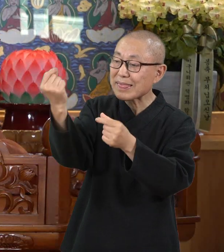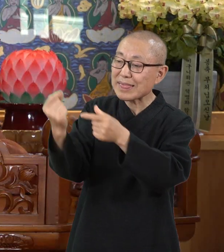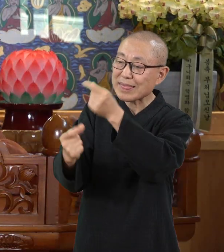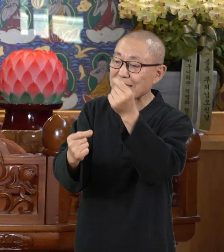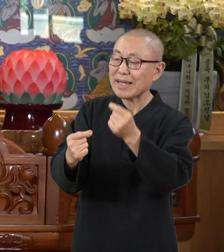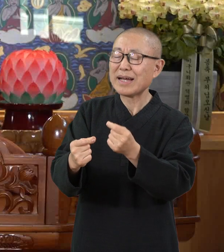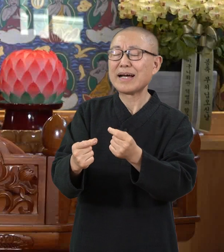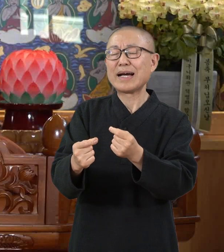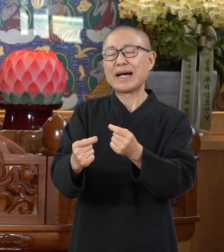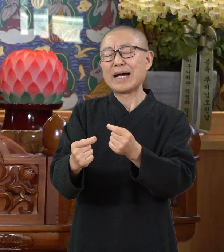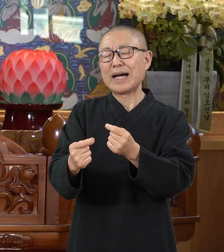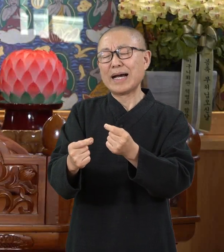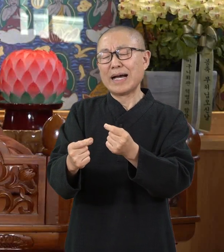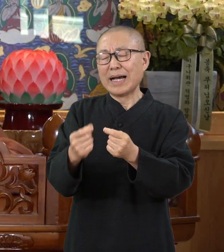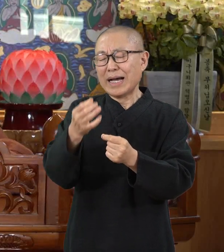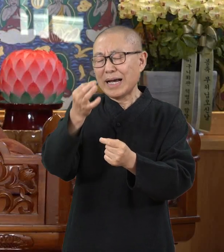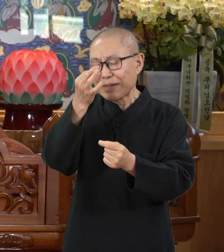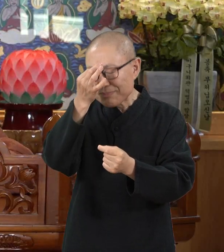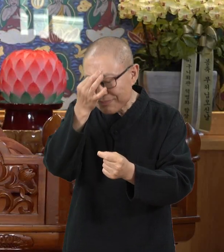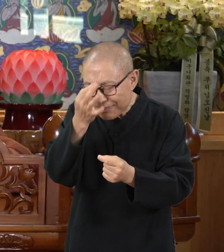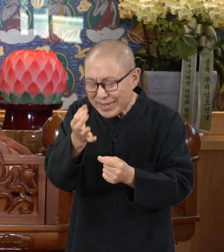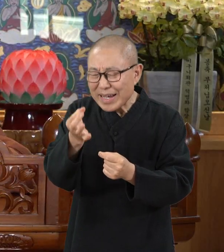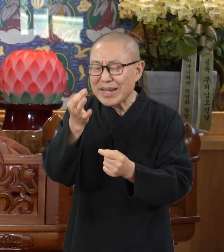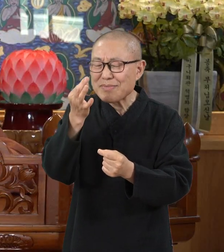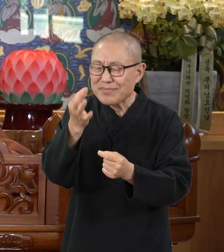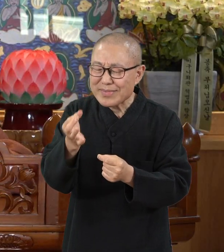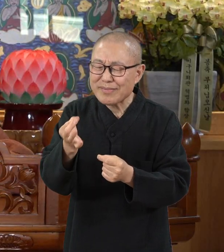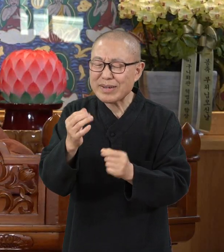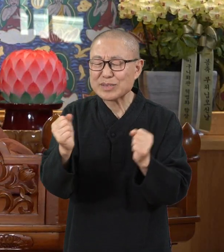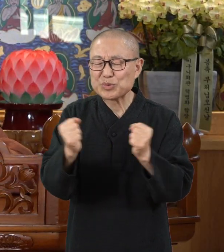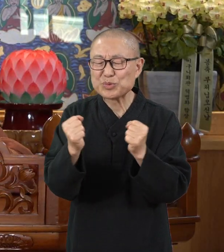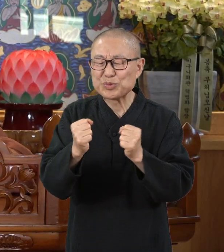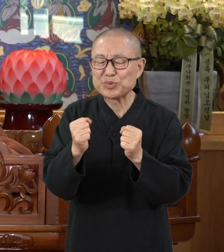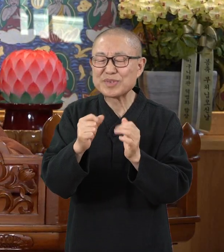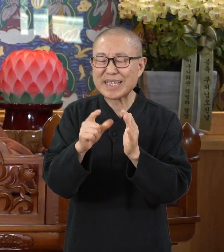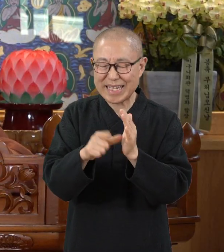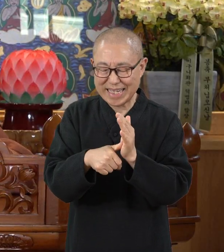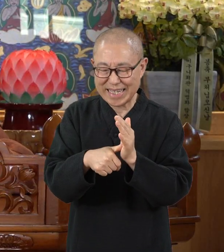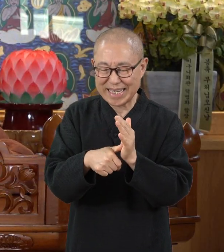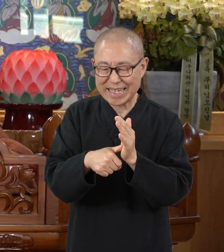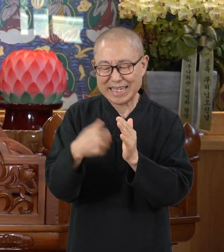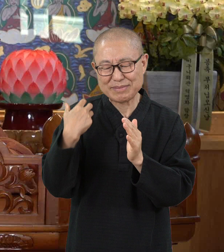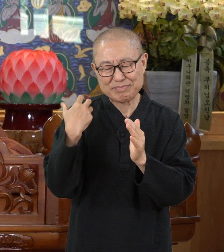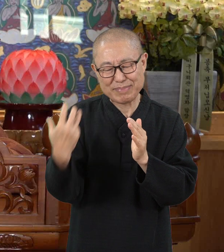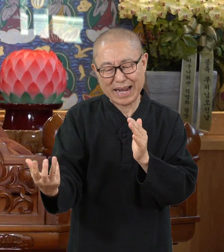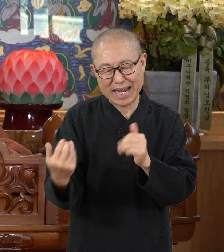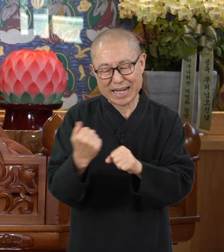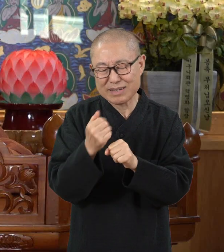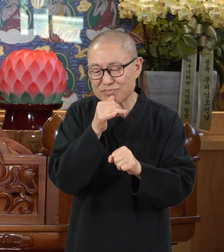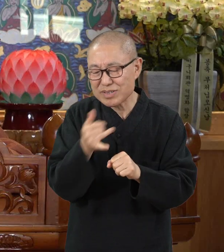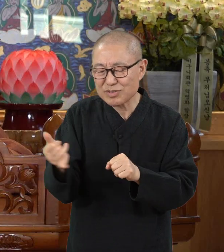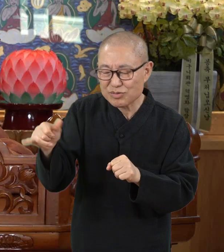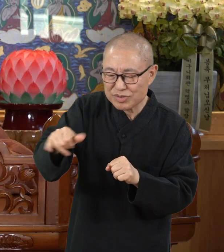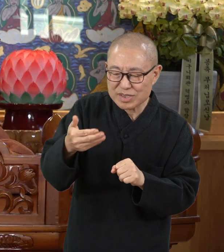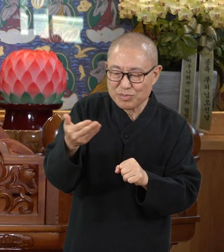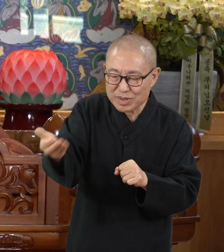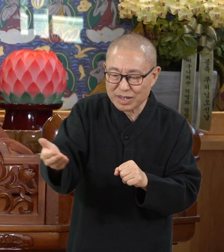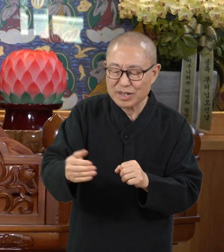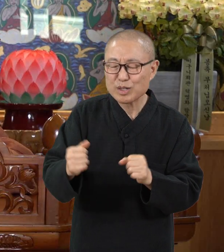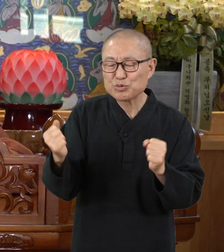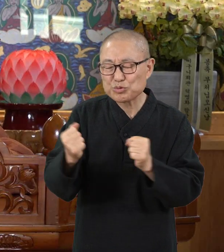막 사과를 했어요. 미안하다. 이 추운 겨울에 물도 제대로 못 줬고